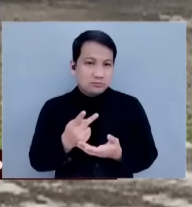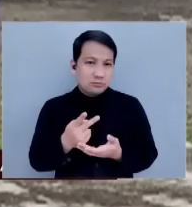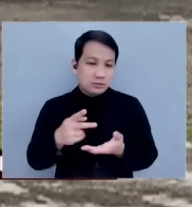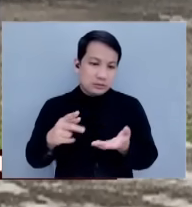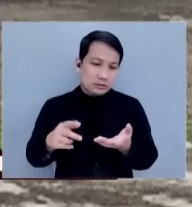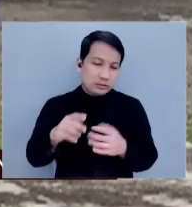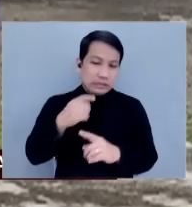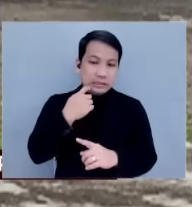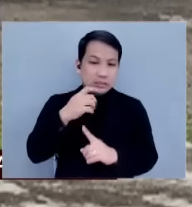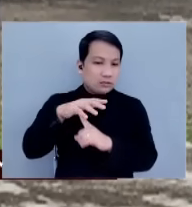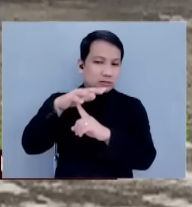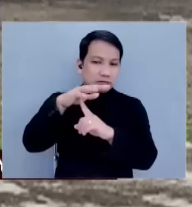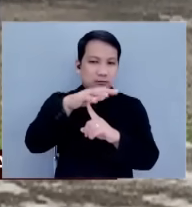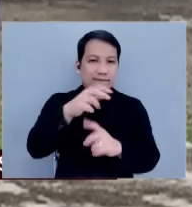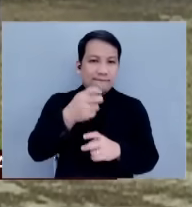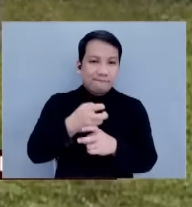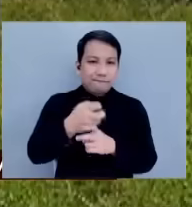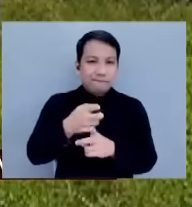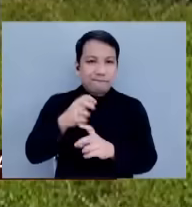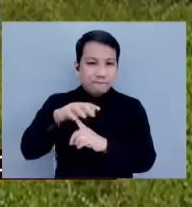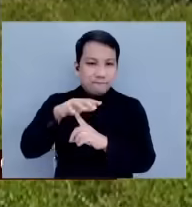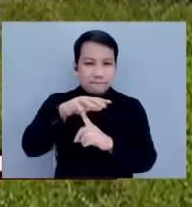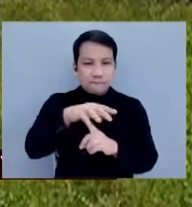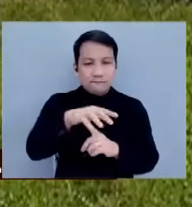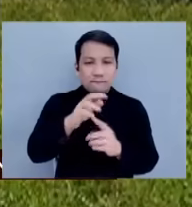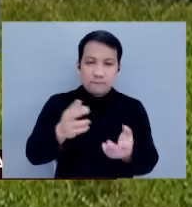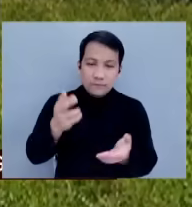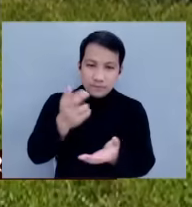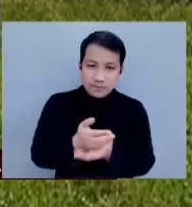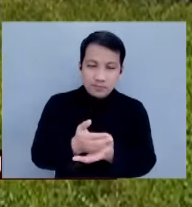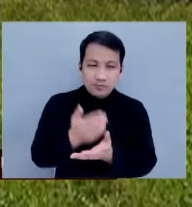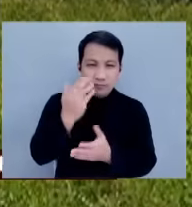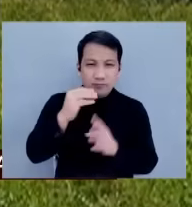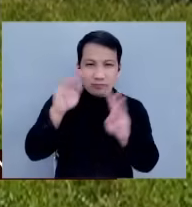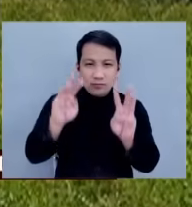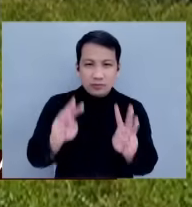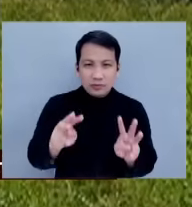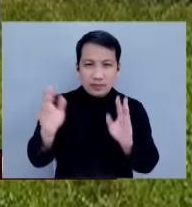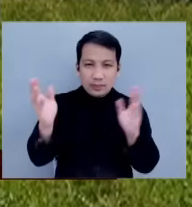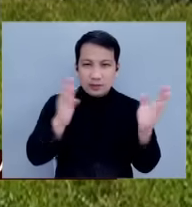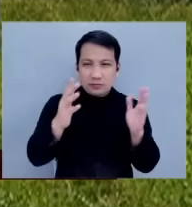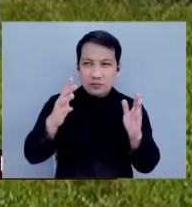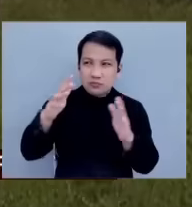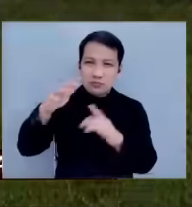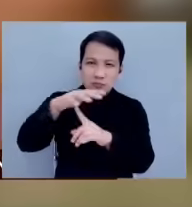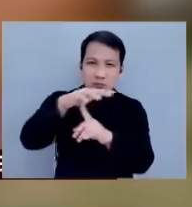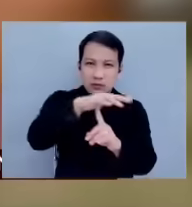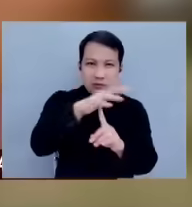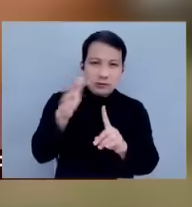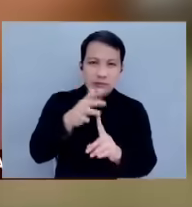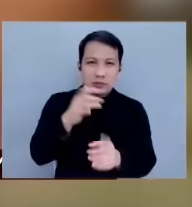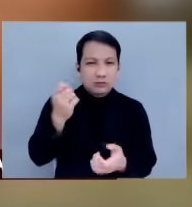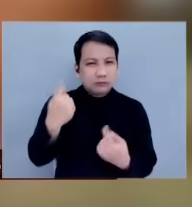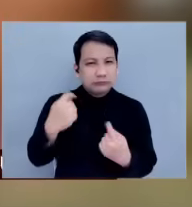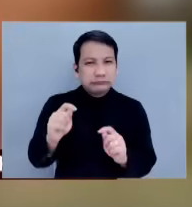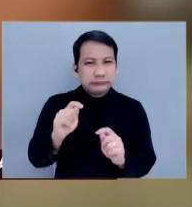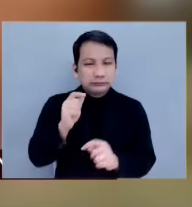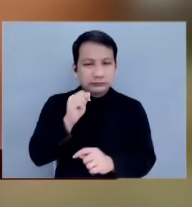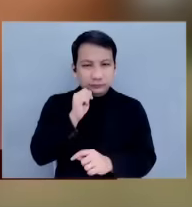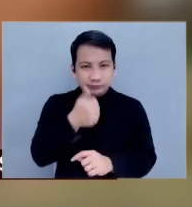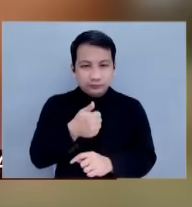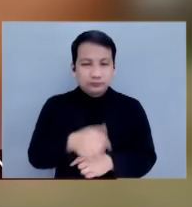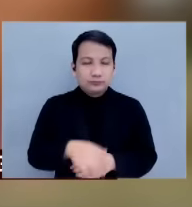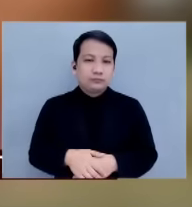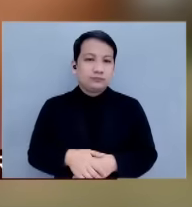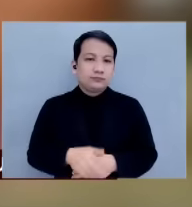Kaya hindi nakapag-launch ng rescue flight dahil sa weather doon sa lugar. Hopefully tomorrow mag-clear. Target naman ng